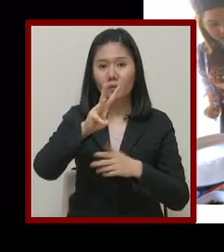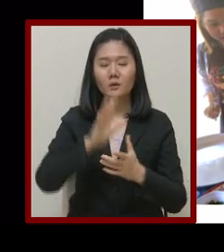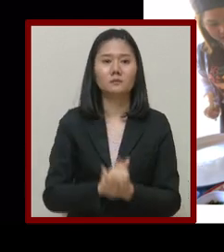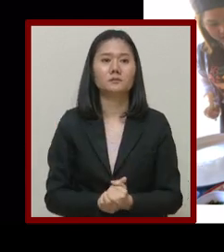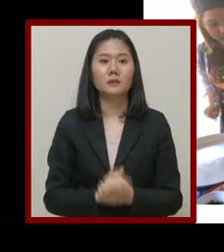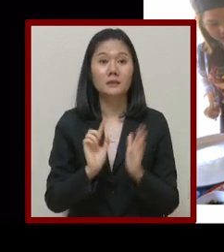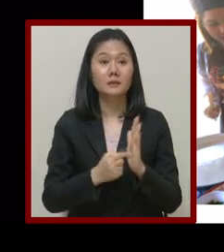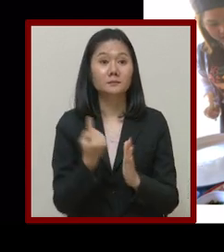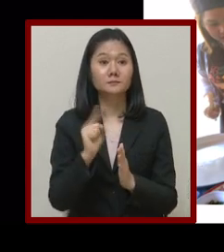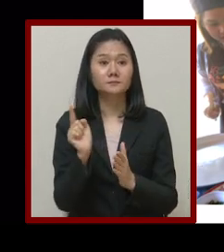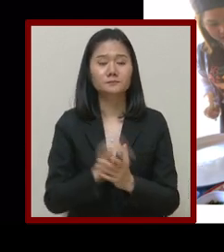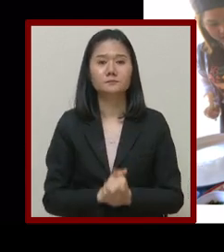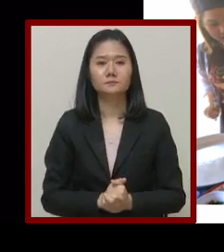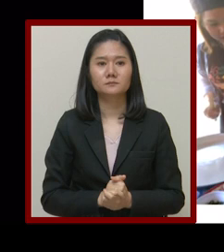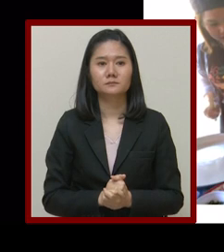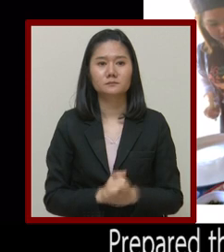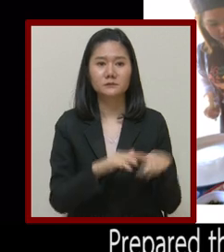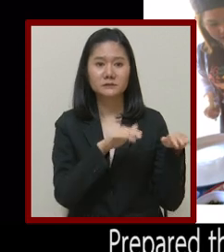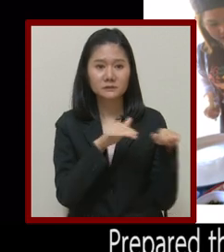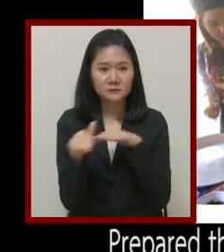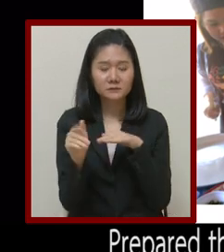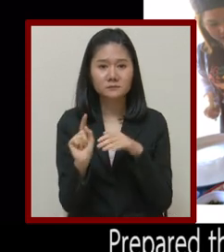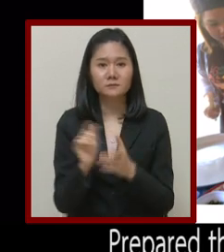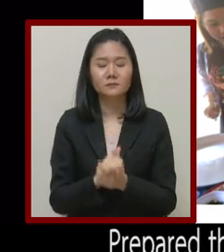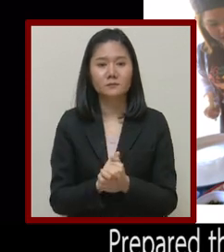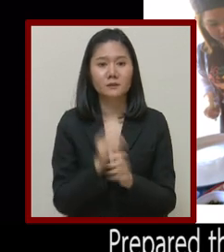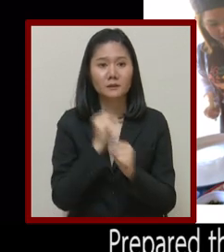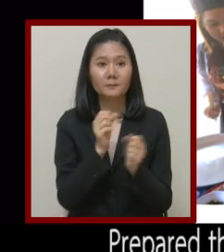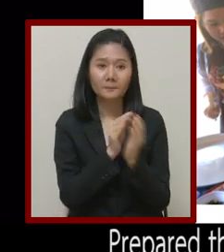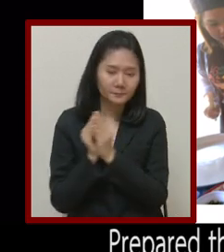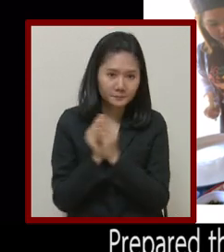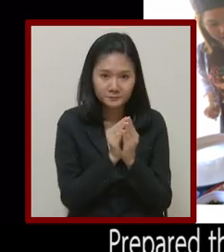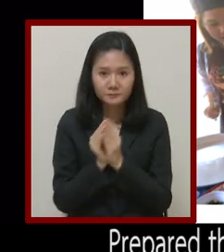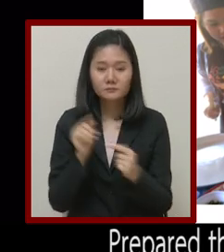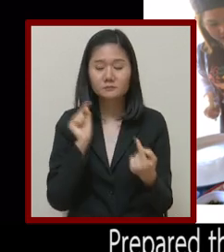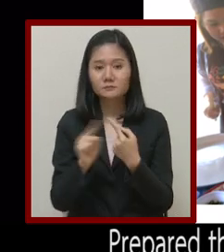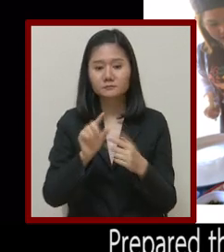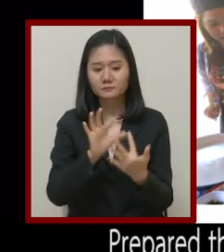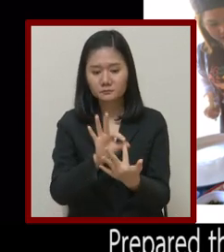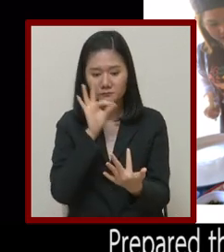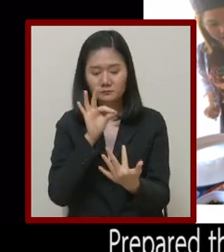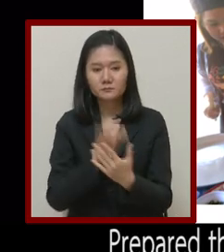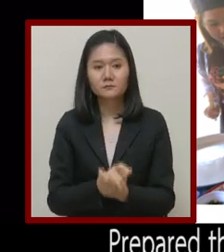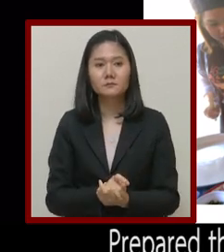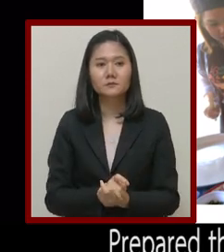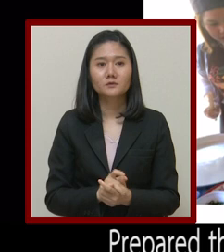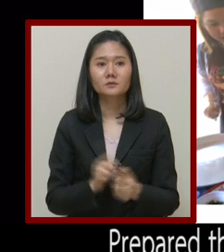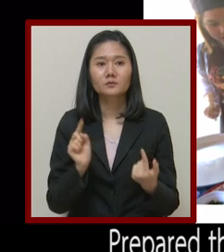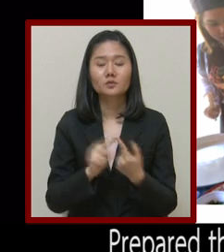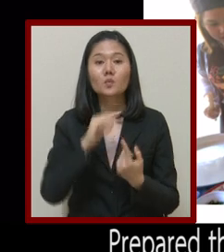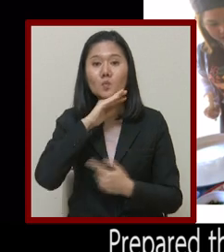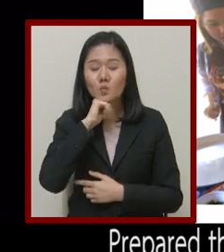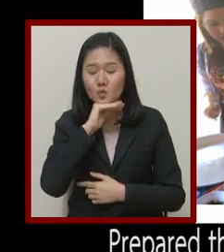ต้นจากอะไรก็เตรียมเครื่องปรุงวัตถุดิบในการที่จะเลือกส่วน